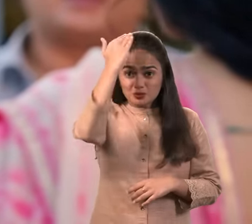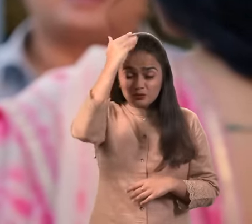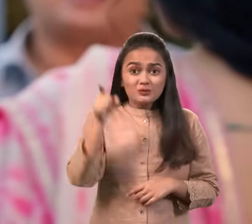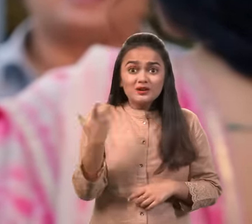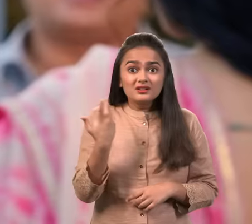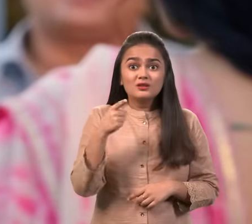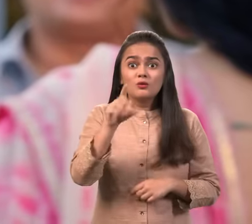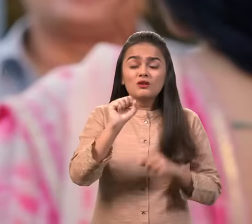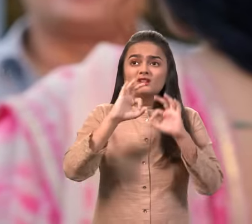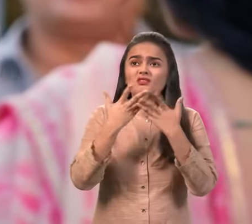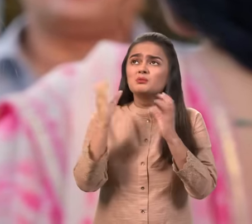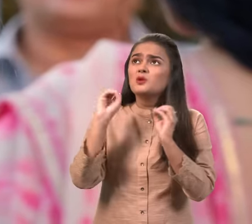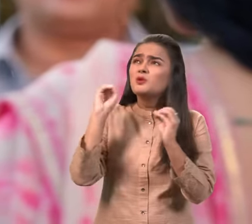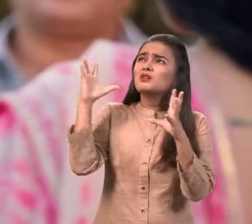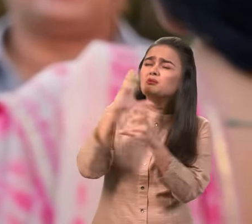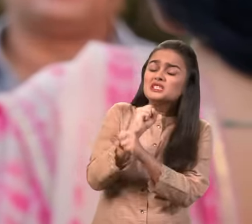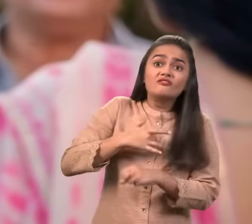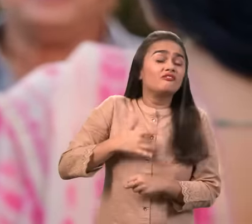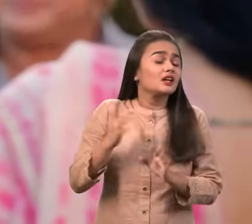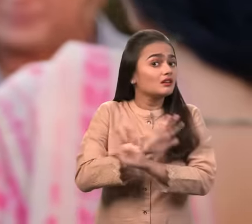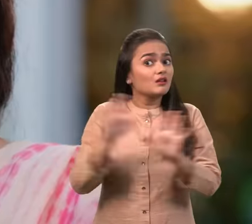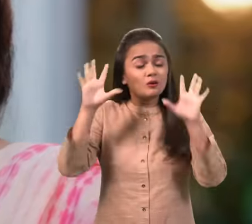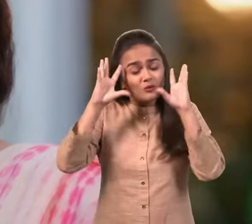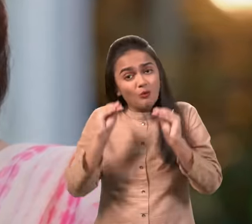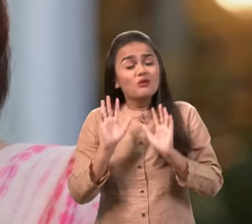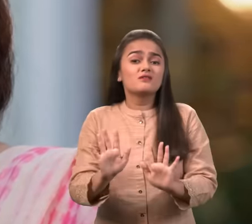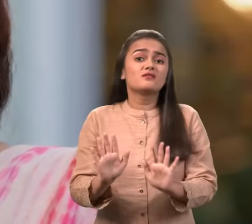रोहन को उसके घर वालों की कमी कभी महसूस ना हो,